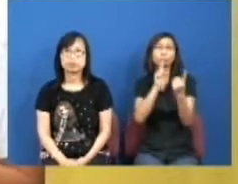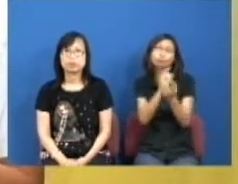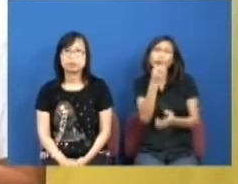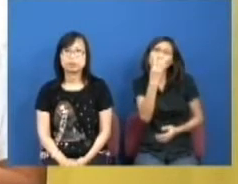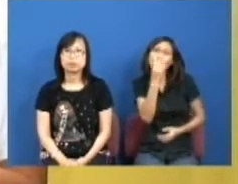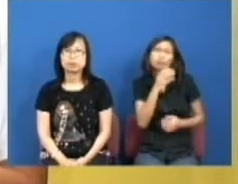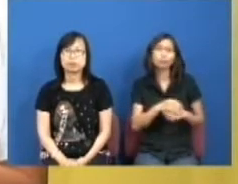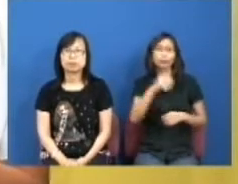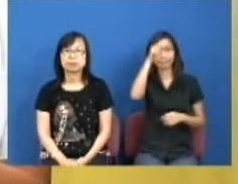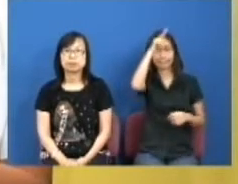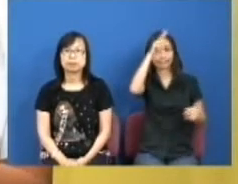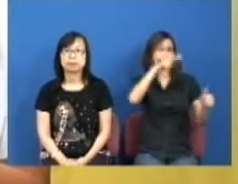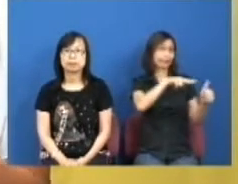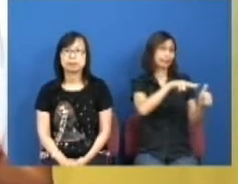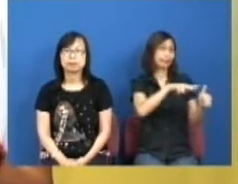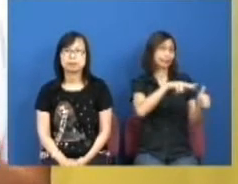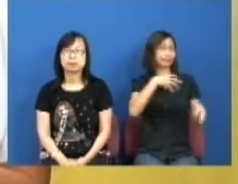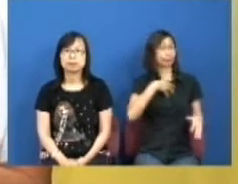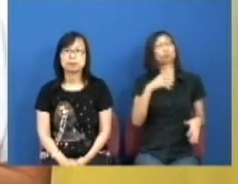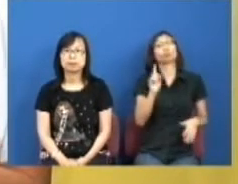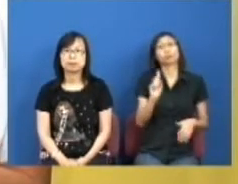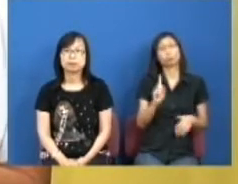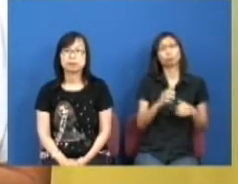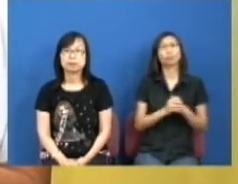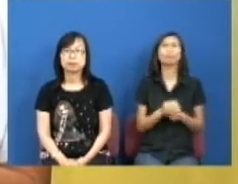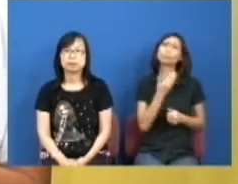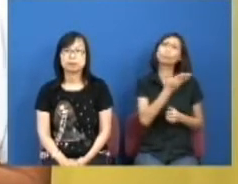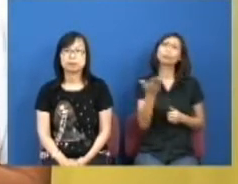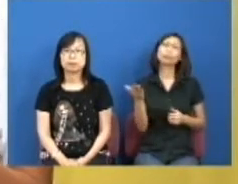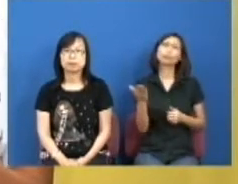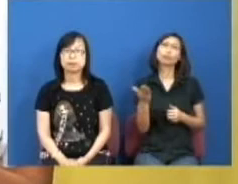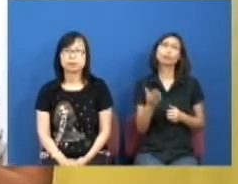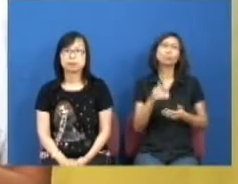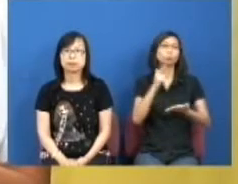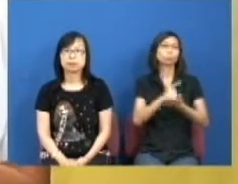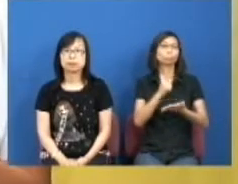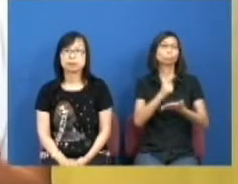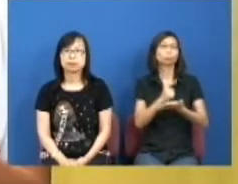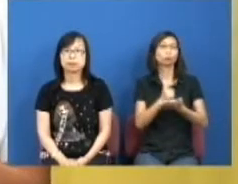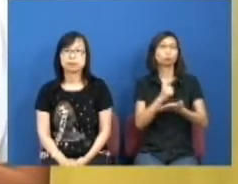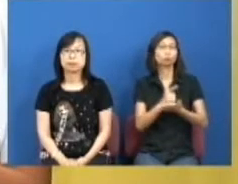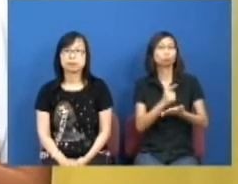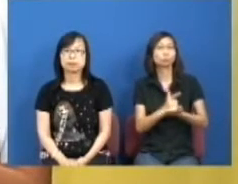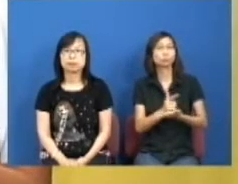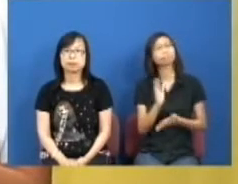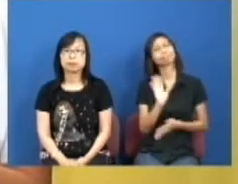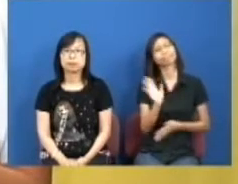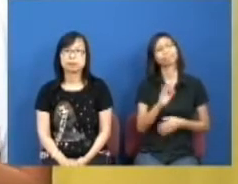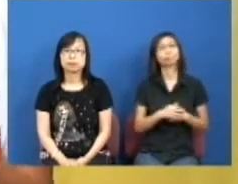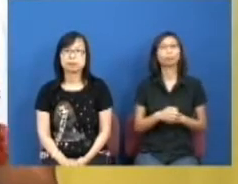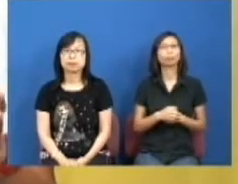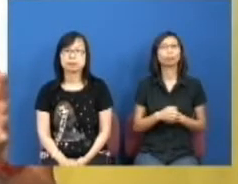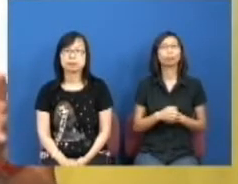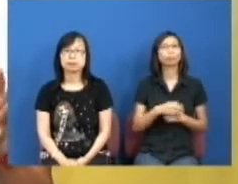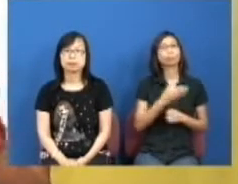政治現象有一些看法。咁當然可能大家都不會覺得很重視啦，因為你知道其實之後即係